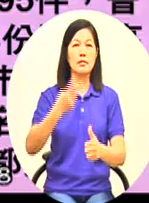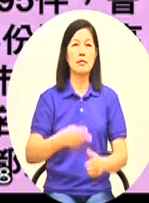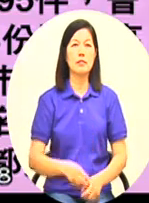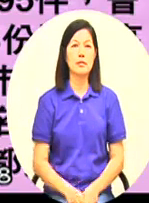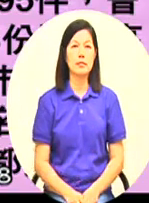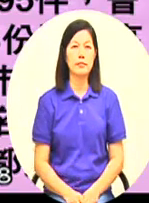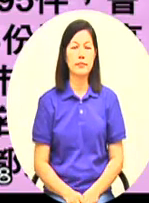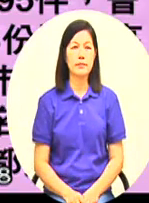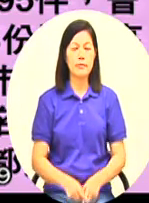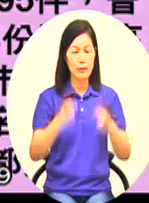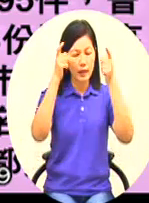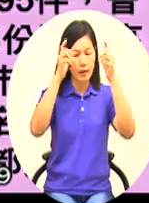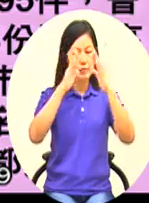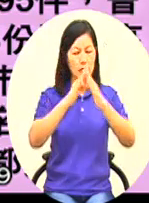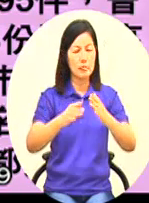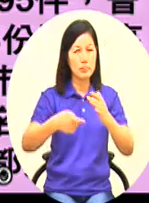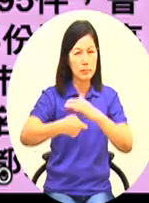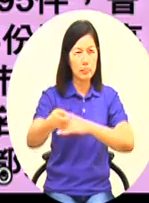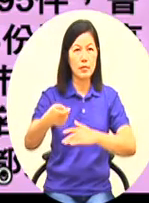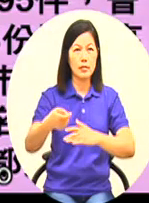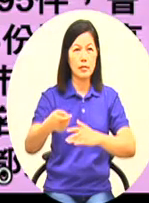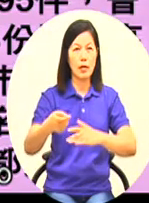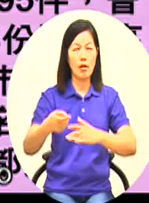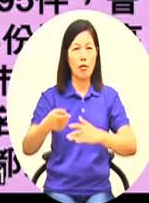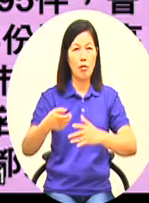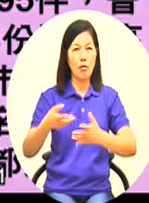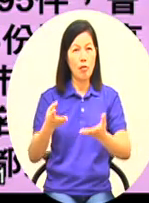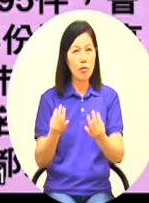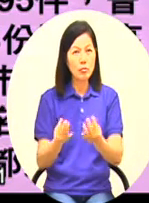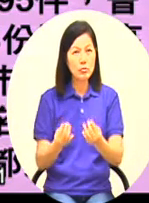那我们高雄市的窃盗案总数是